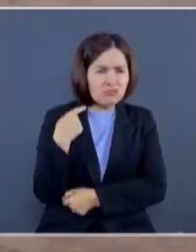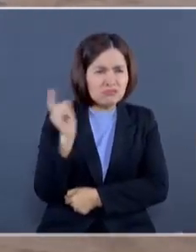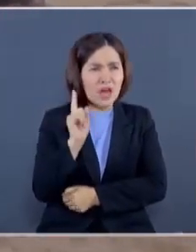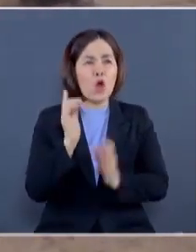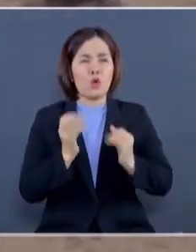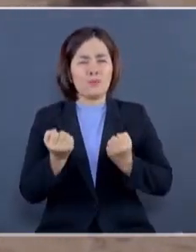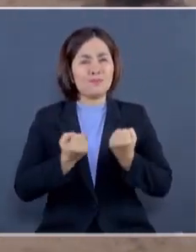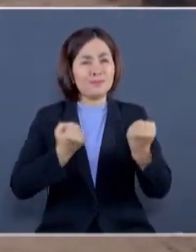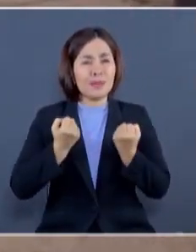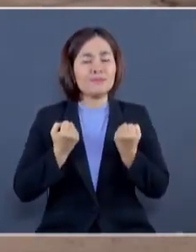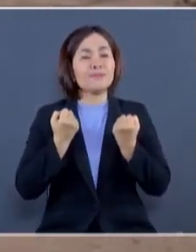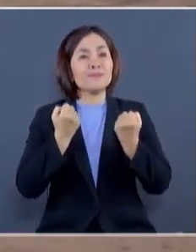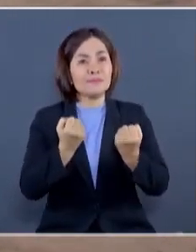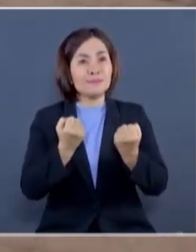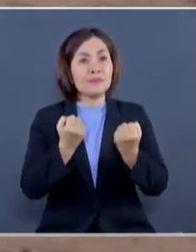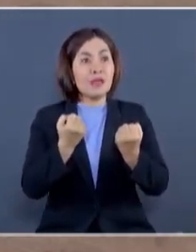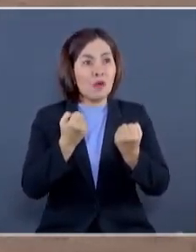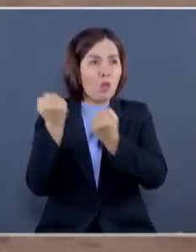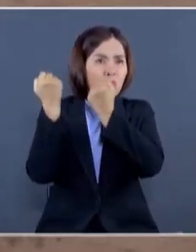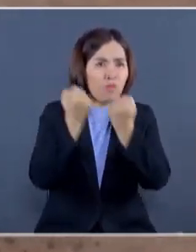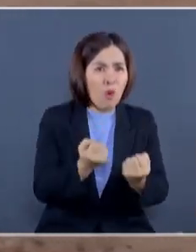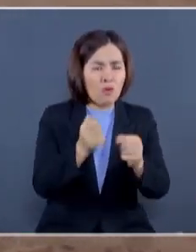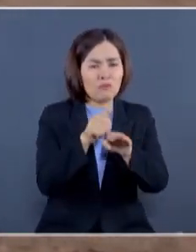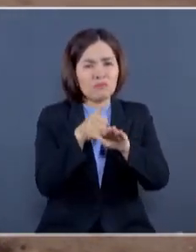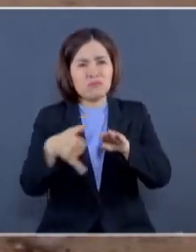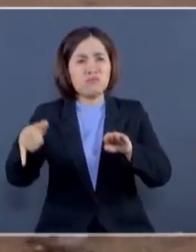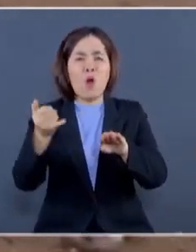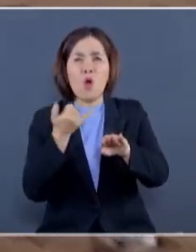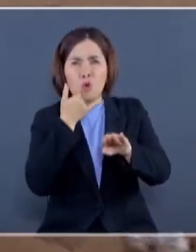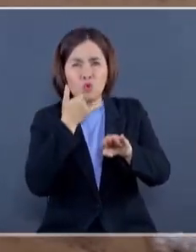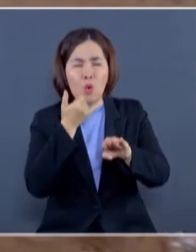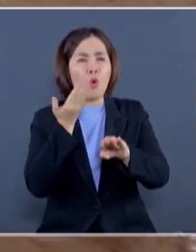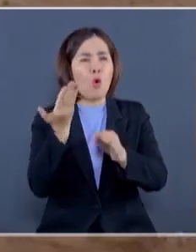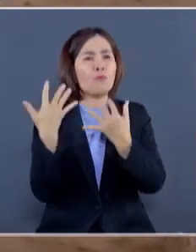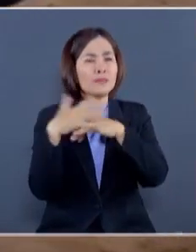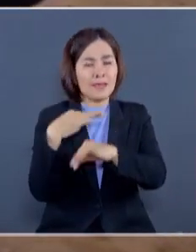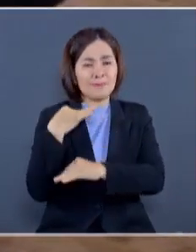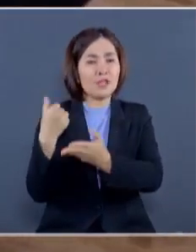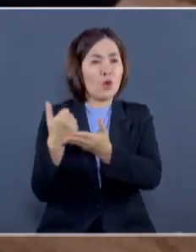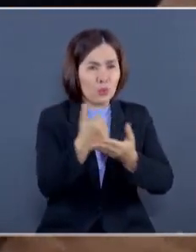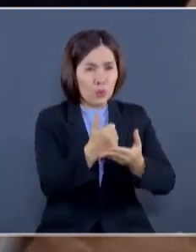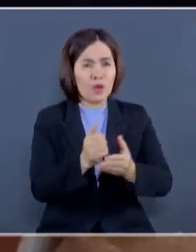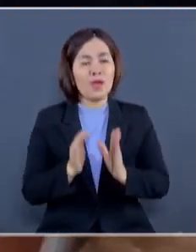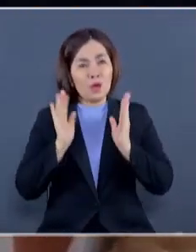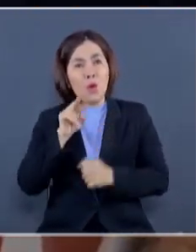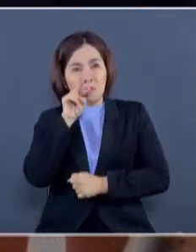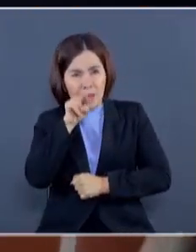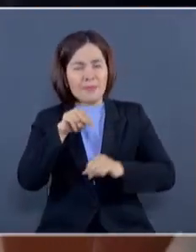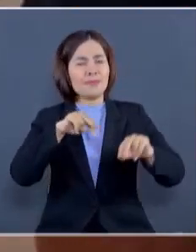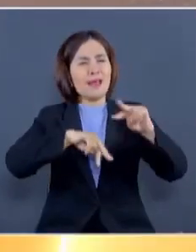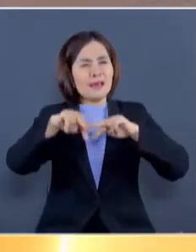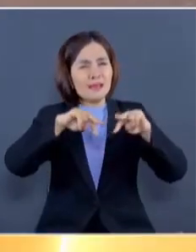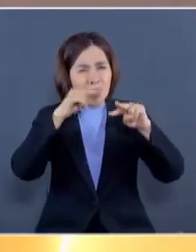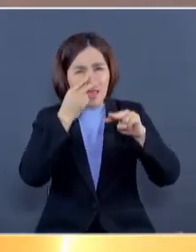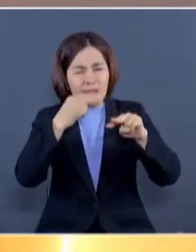เนี่ยคนขับเดินออกจากรถไปโทรศัพท์เพื่อจะขอความช่วยเหลือจากกู้ภัยนะคะสอบถามชาวบ้านที่เห็นเหตุการณ์ค่ะเขาก็